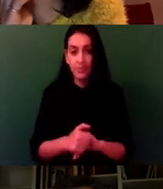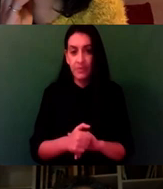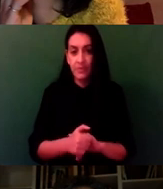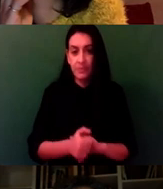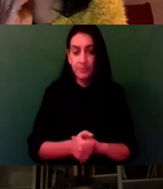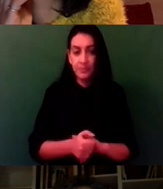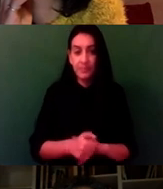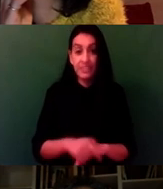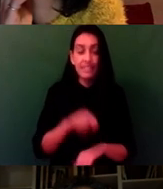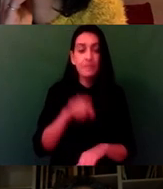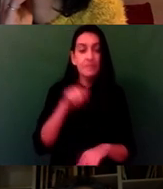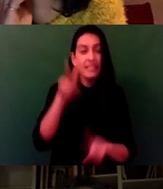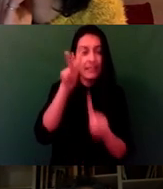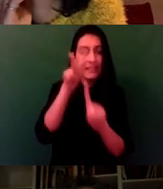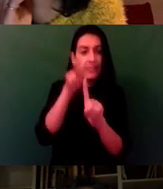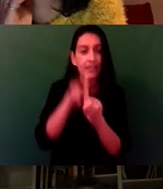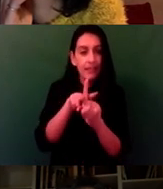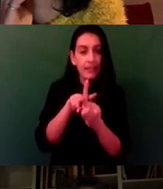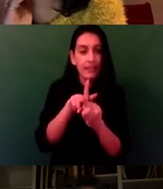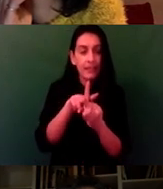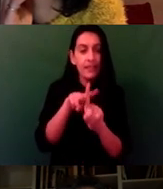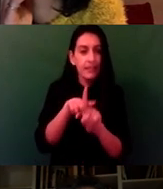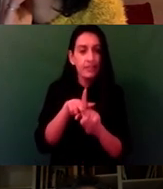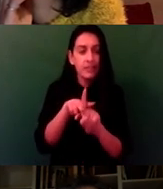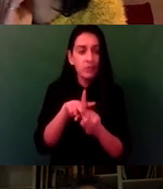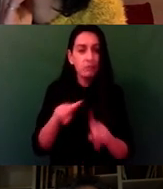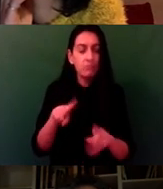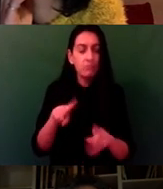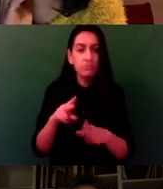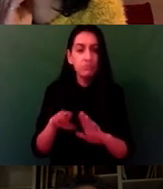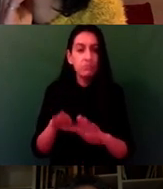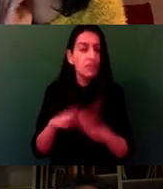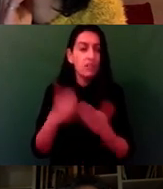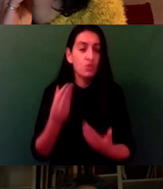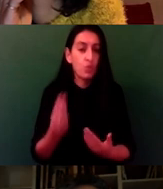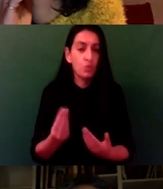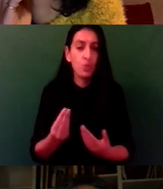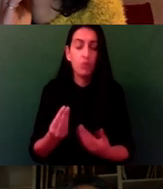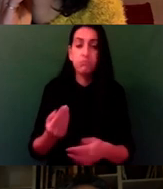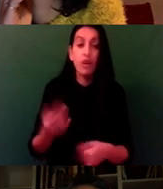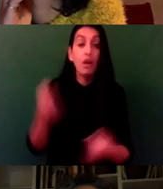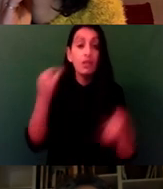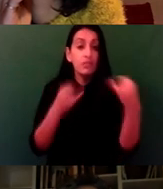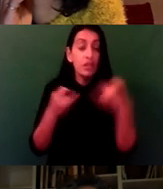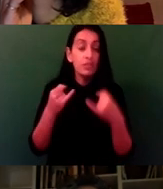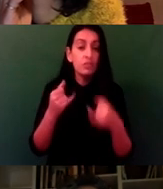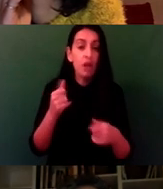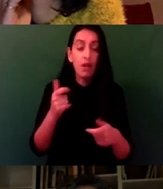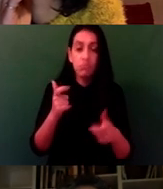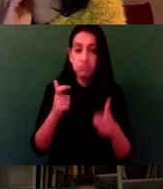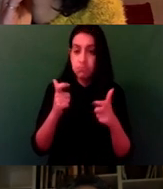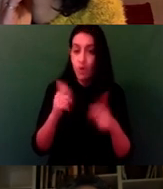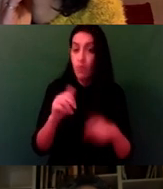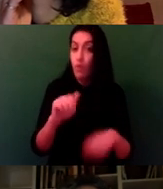sürecin aslında süreç çıktılarının önemli olduğu, bu sürecin paylaşımının, bütün o tartışma ortamının önemli olduğunu bir şekilde